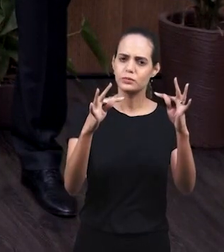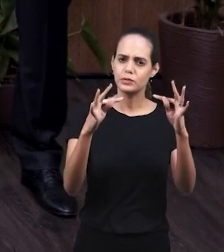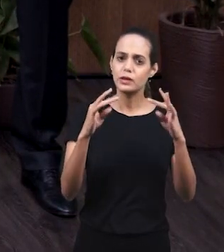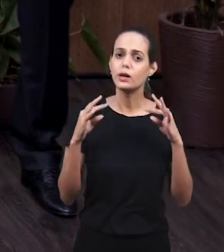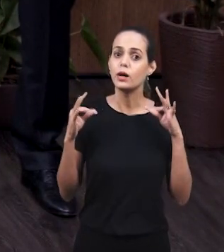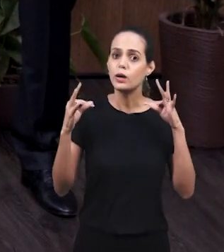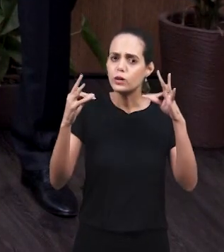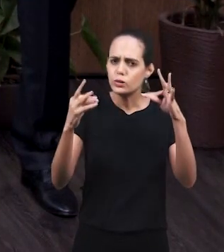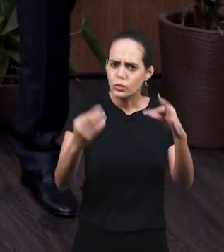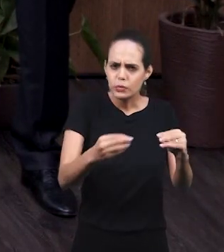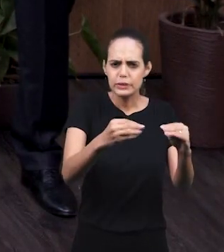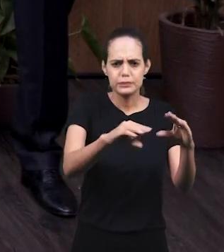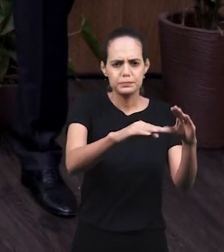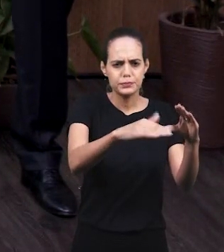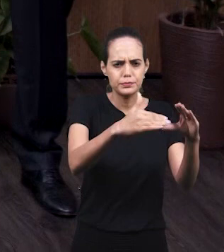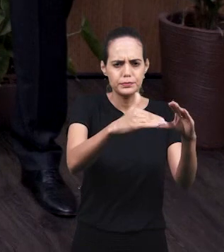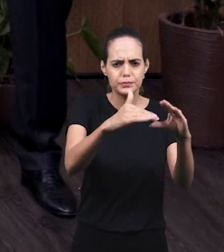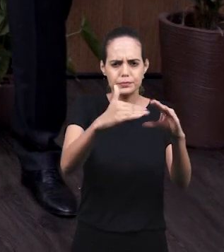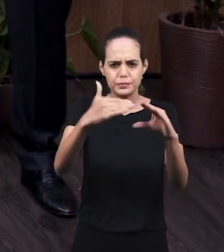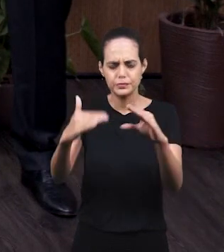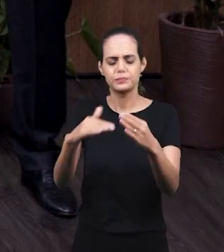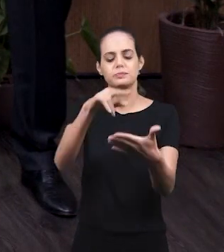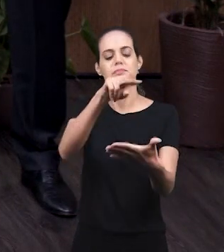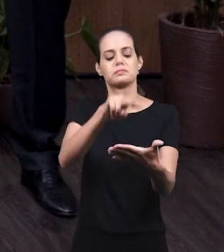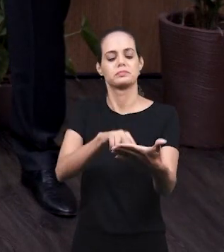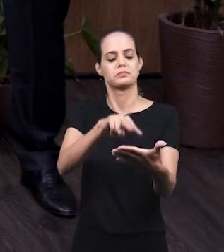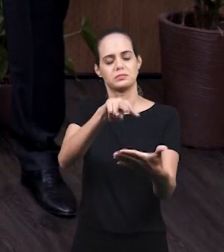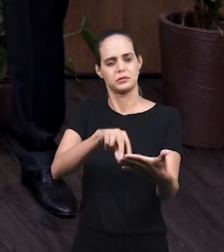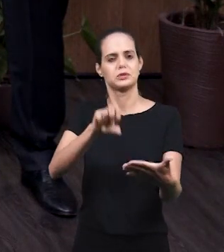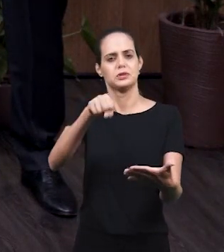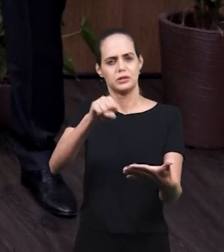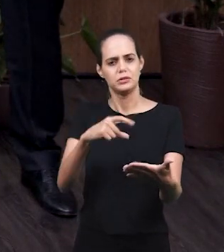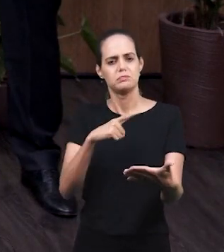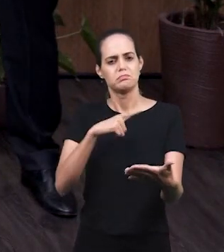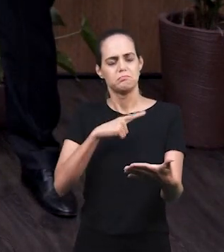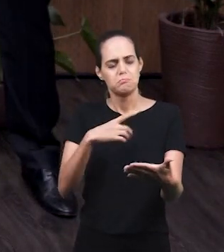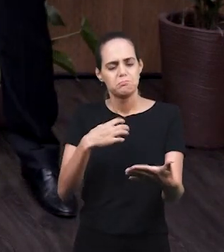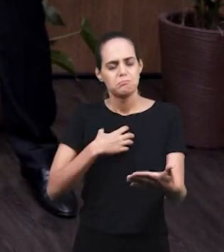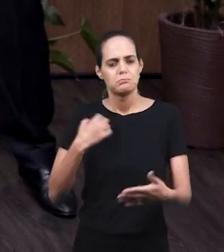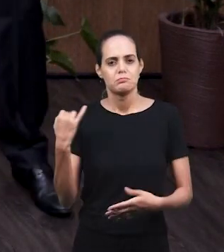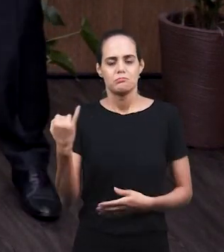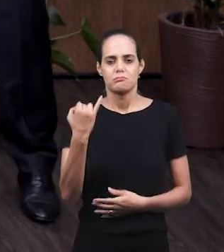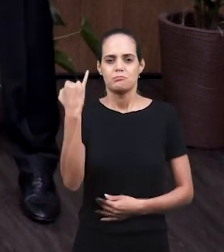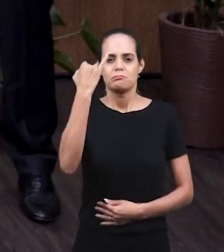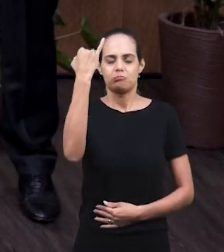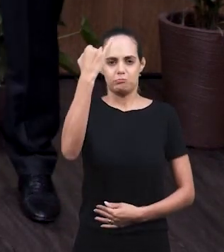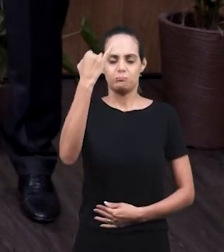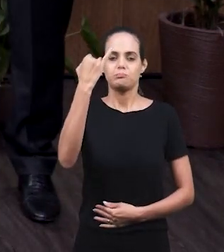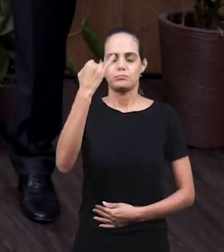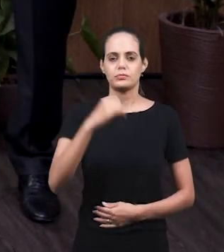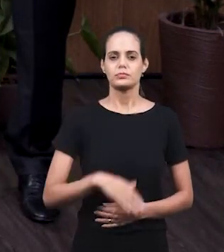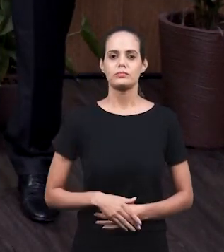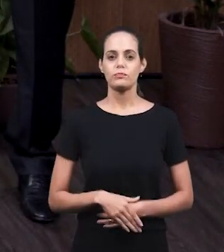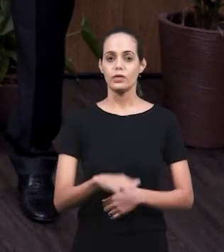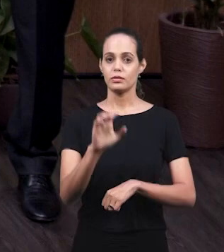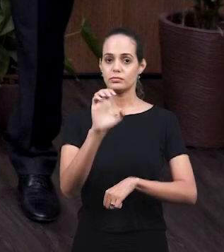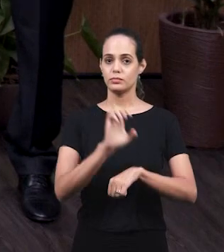messages que nous avons reçus sont lus et ont une grande importance pour nous. Une de ces messages est venue